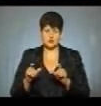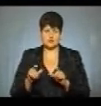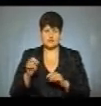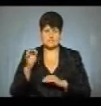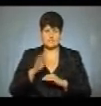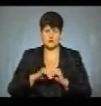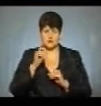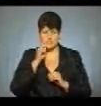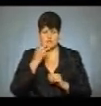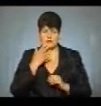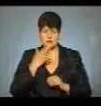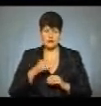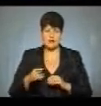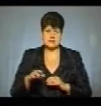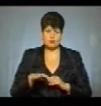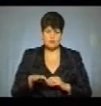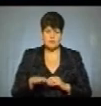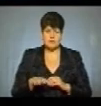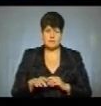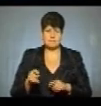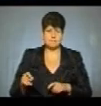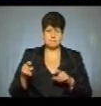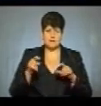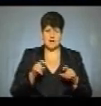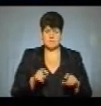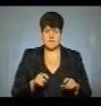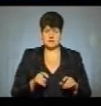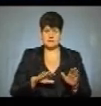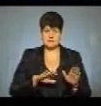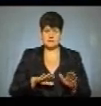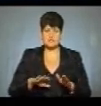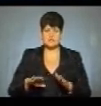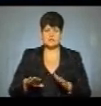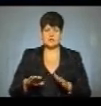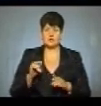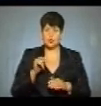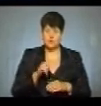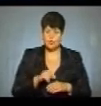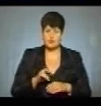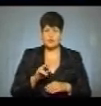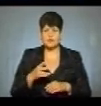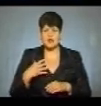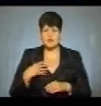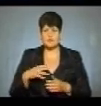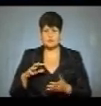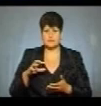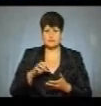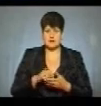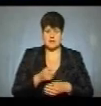Західноукраїнської Народної Республіки перебралися після того, як Львів зайняли